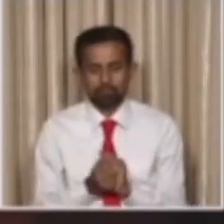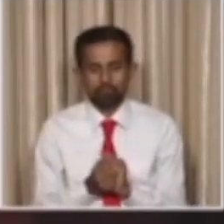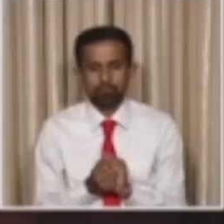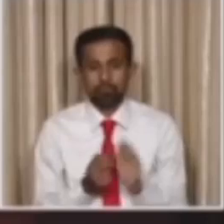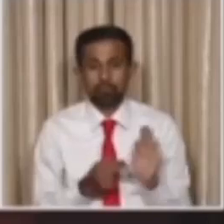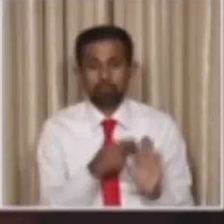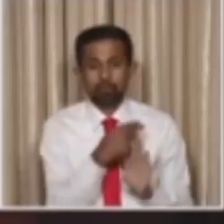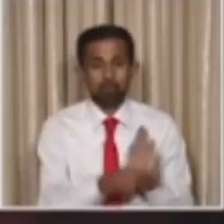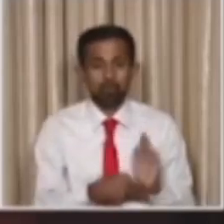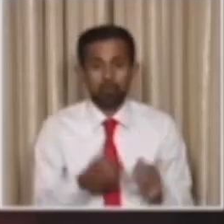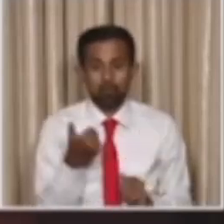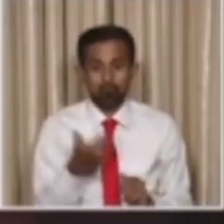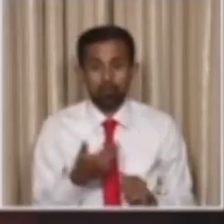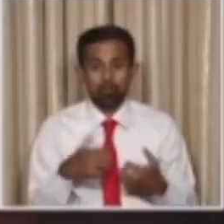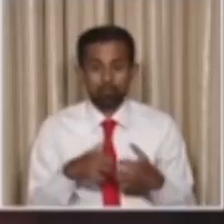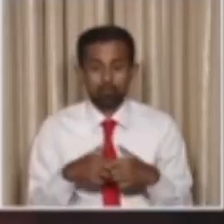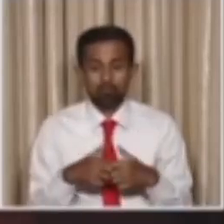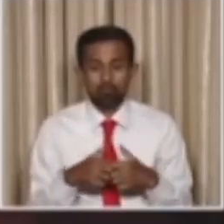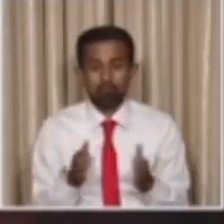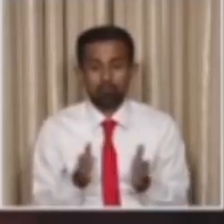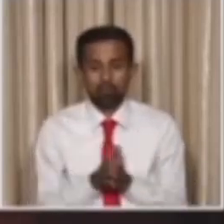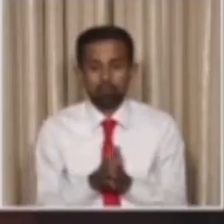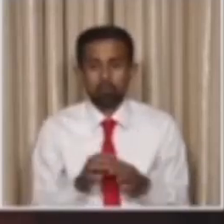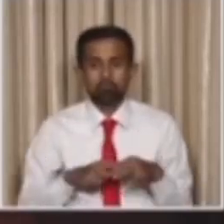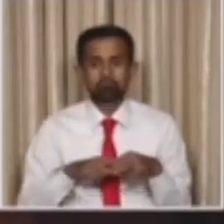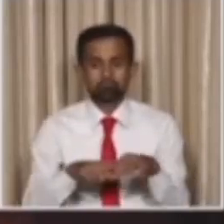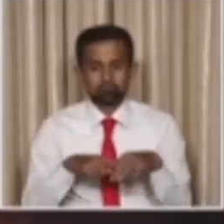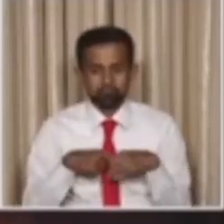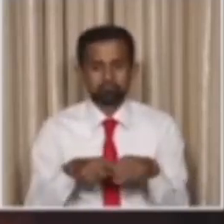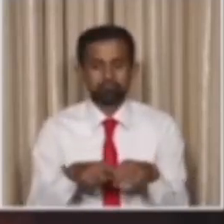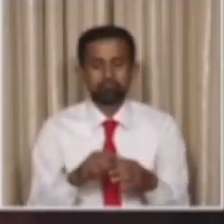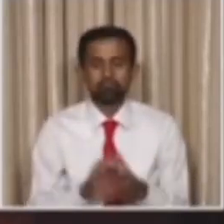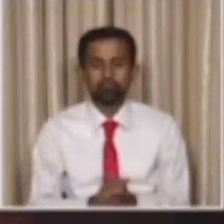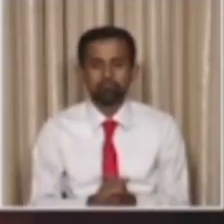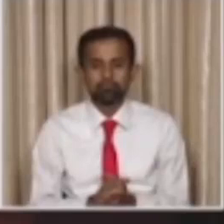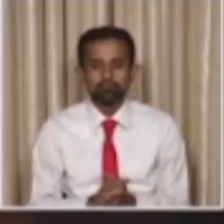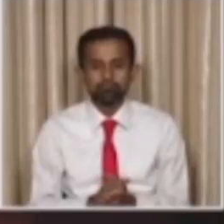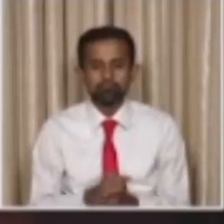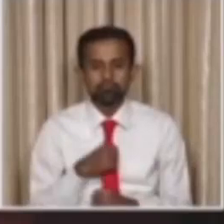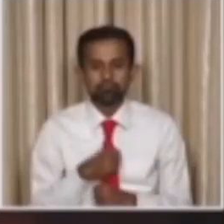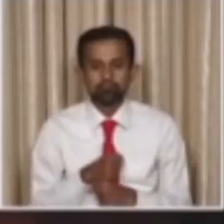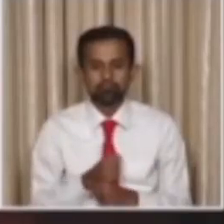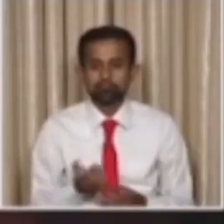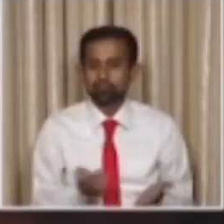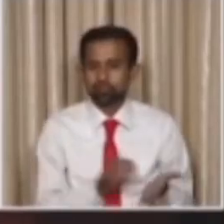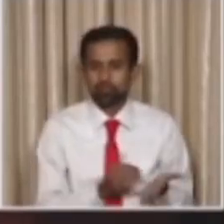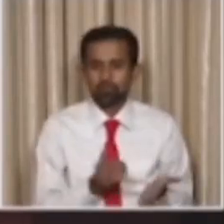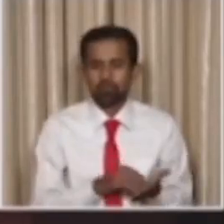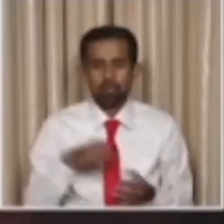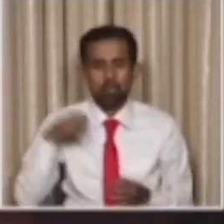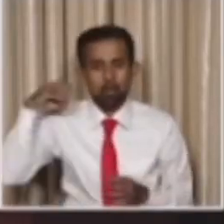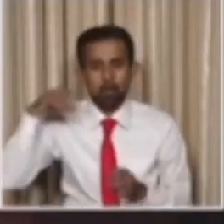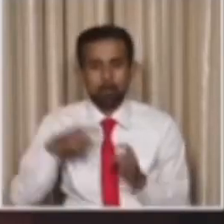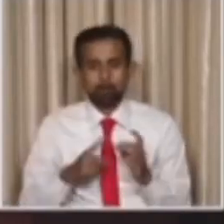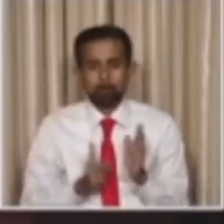ජාතික වැදගත්කමකින් යුත් ගැටලුවක් හැටියට මම මේ ප්‍රශ්නට ඉදිරිපත් කරනවා. රජයේ යලිත්වරක් විදුලි බිල ඉහළ